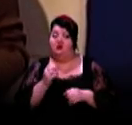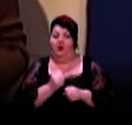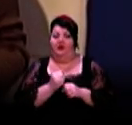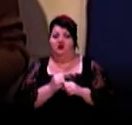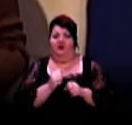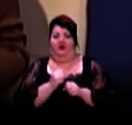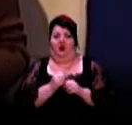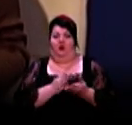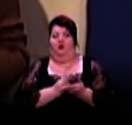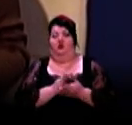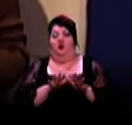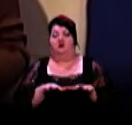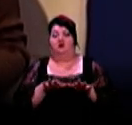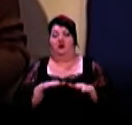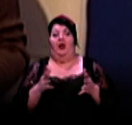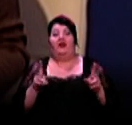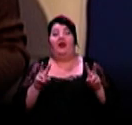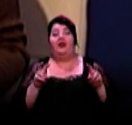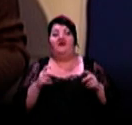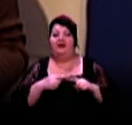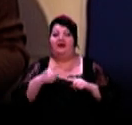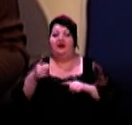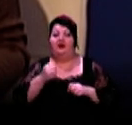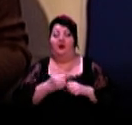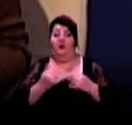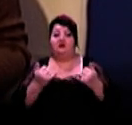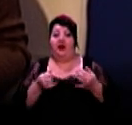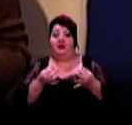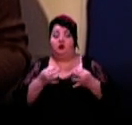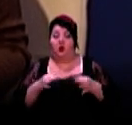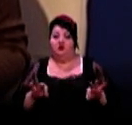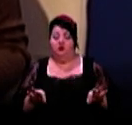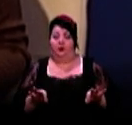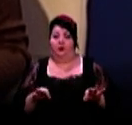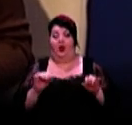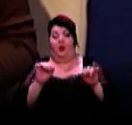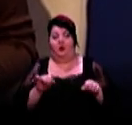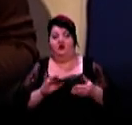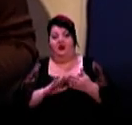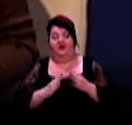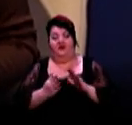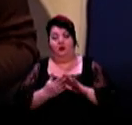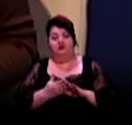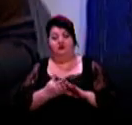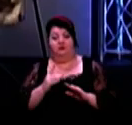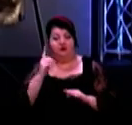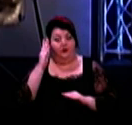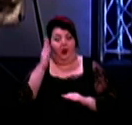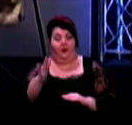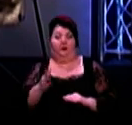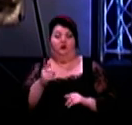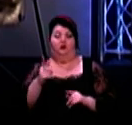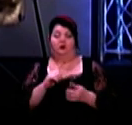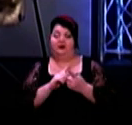види дистанційної роботи зараз доступні у Полтаві, в області і, можливо, стане доступними в майбутньому? А чим